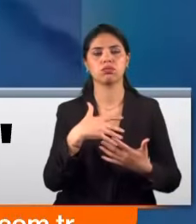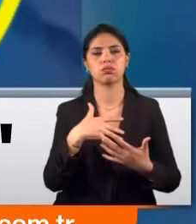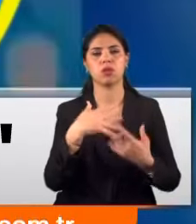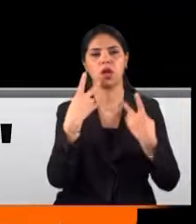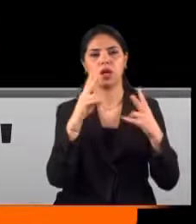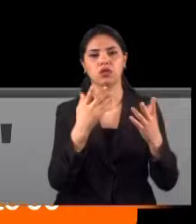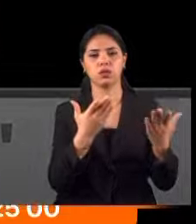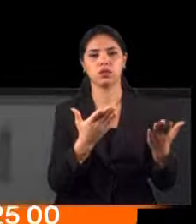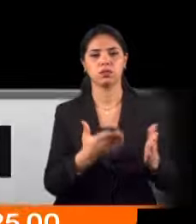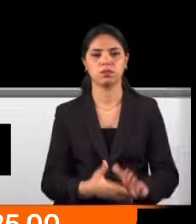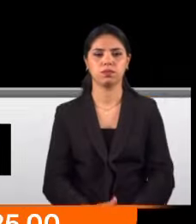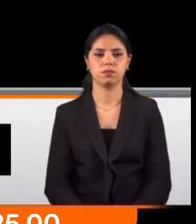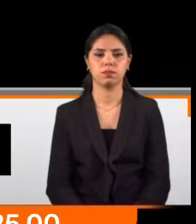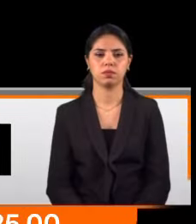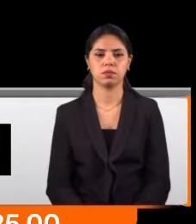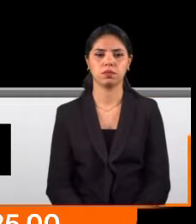serdi.